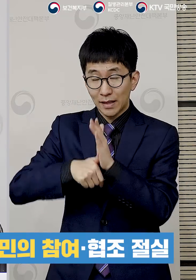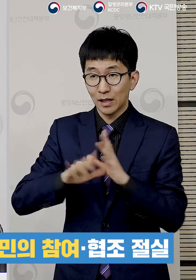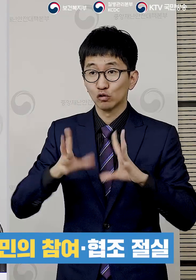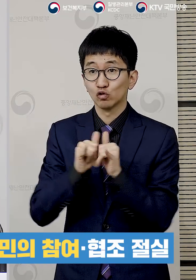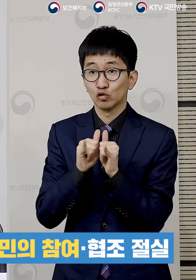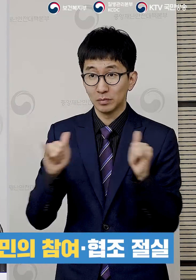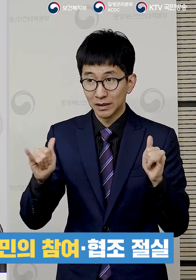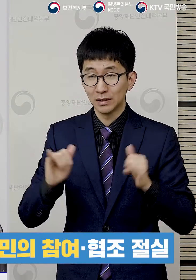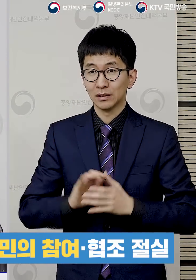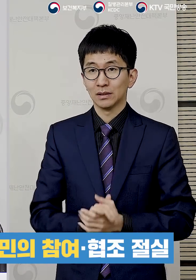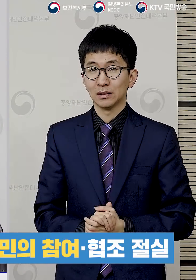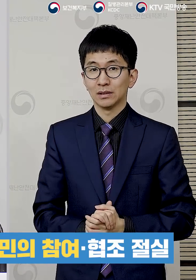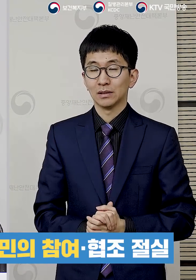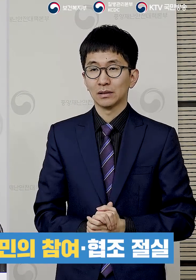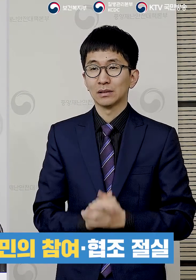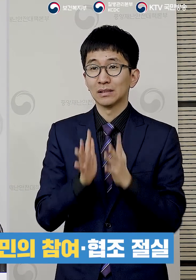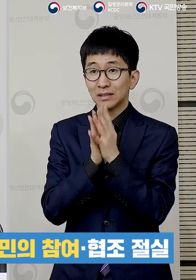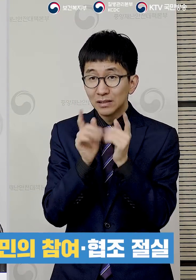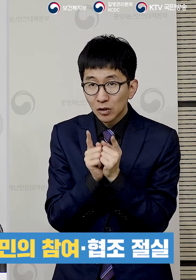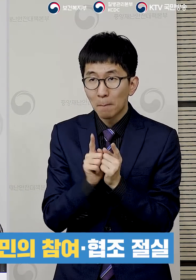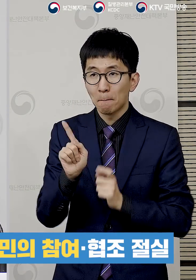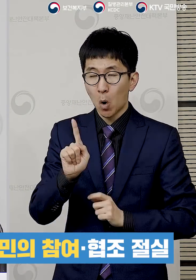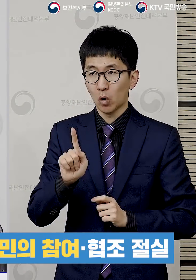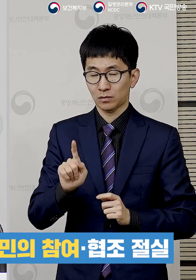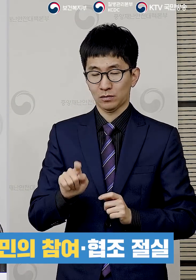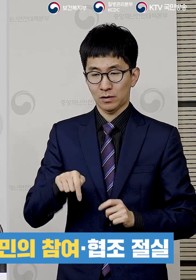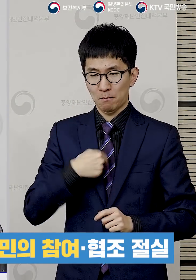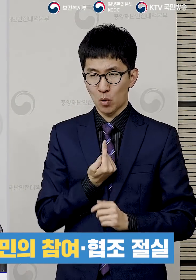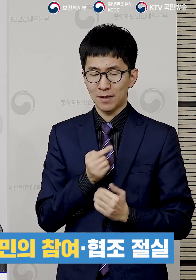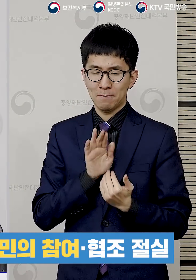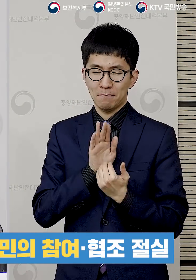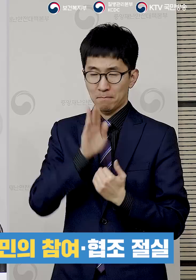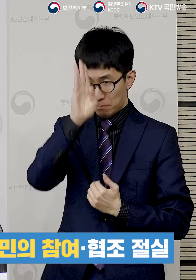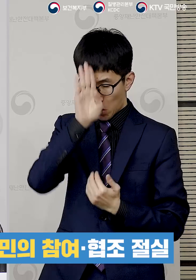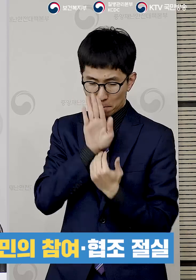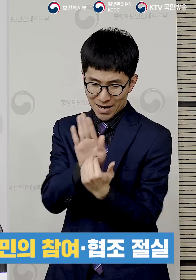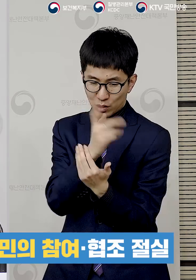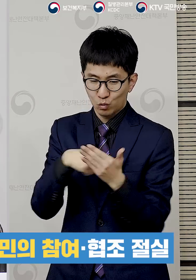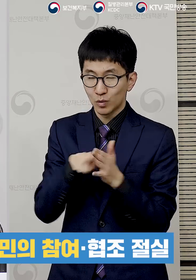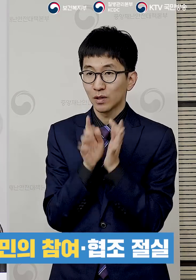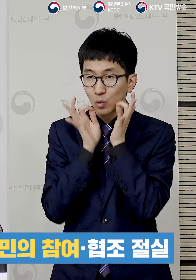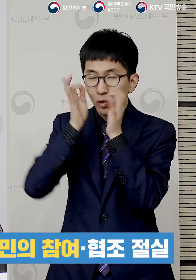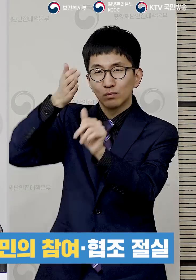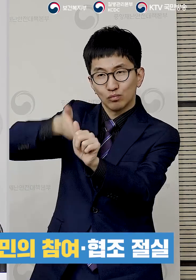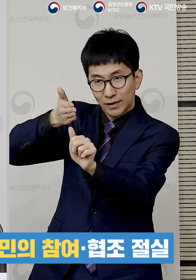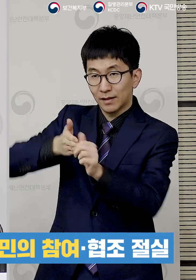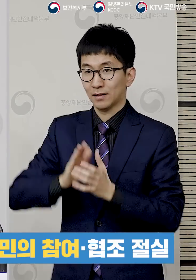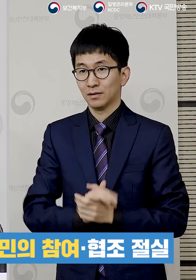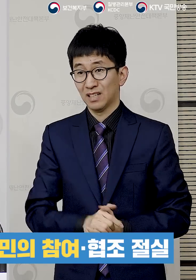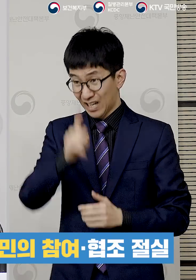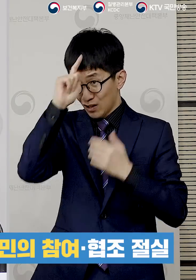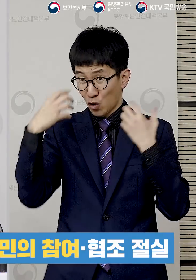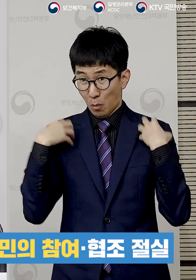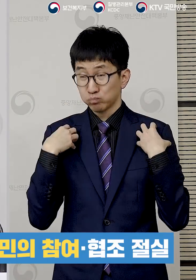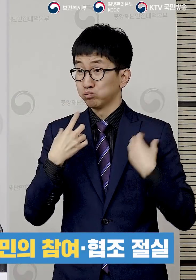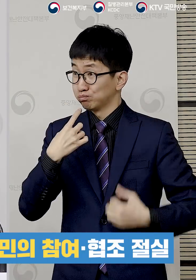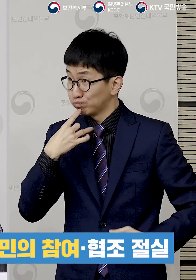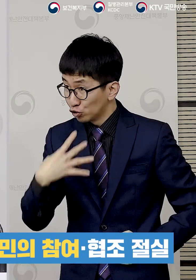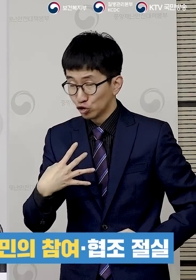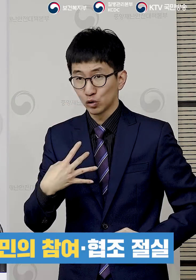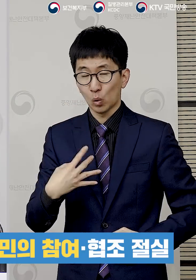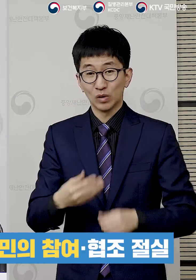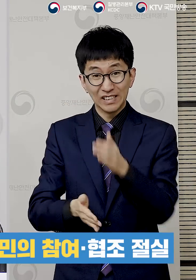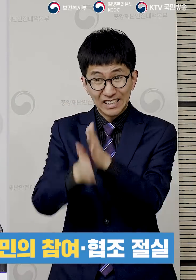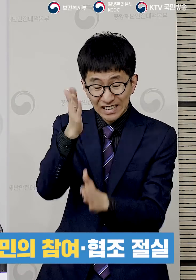일상에서 이제 국민들이 직접 방역의 개인 주체가 되셔야 합니다. 그 정부의